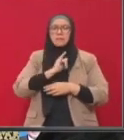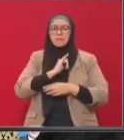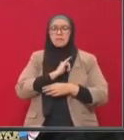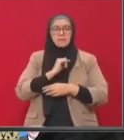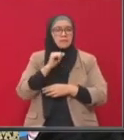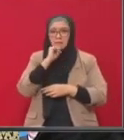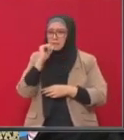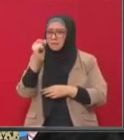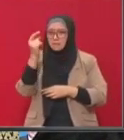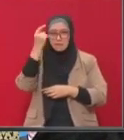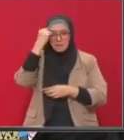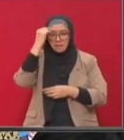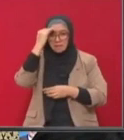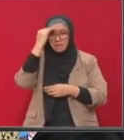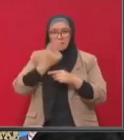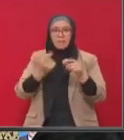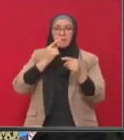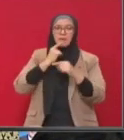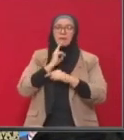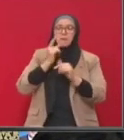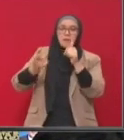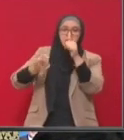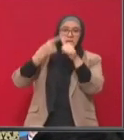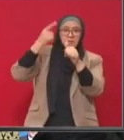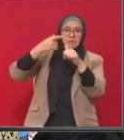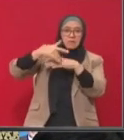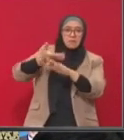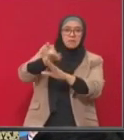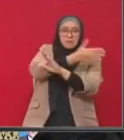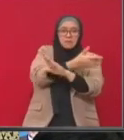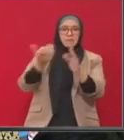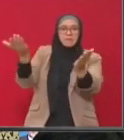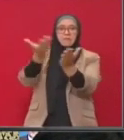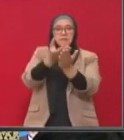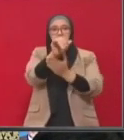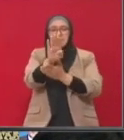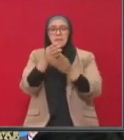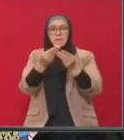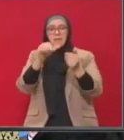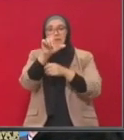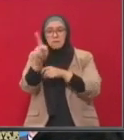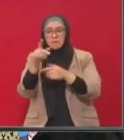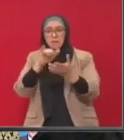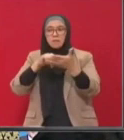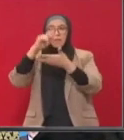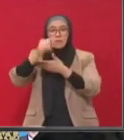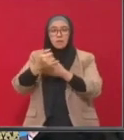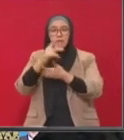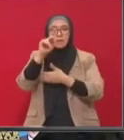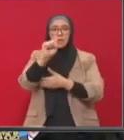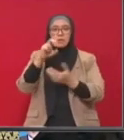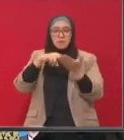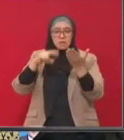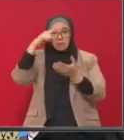Saya tidak menyakitkan bawel asal yang dicadangkan oleh membatasi salah ada Project eh kecilnya m Project cost rendah